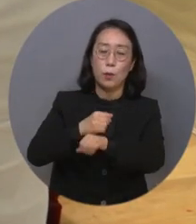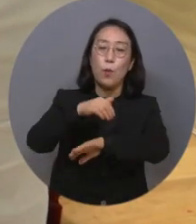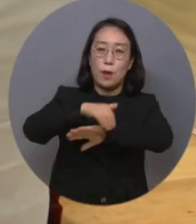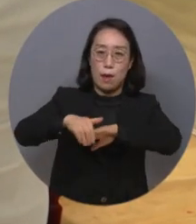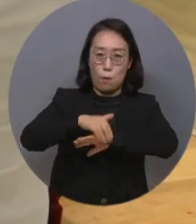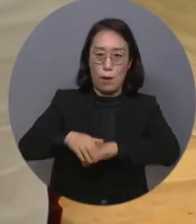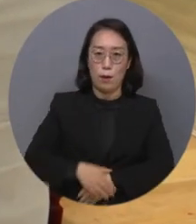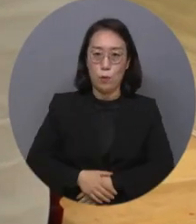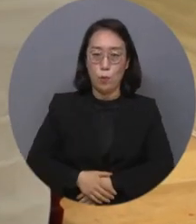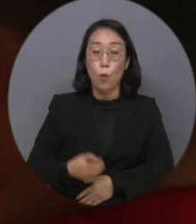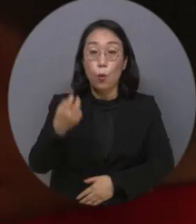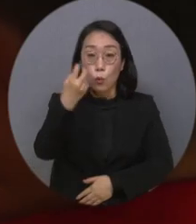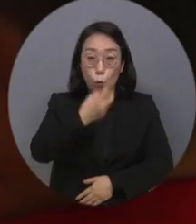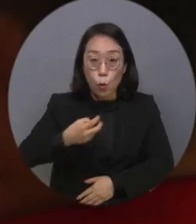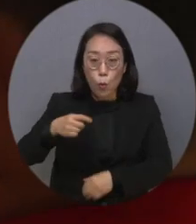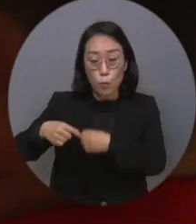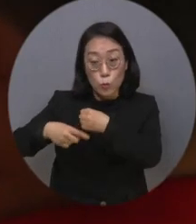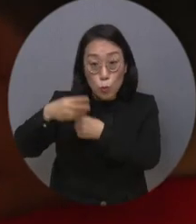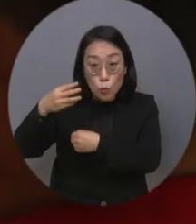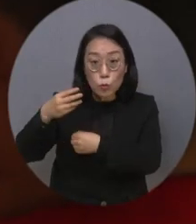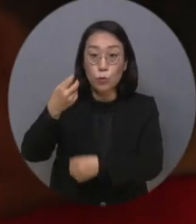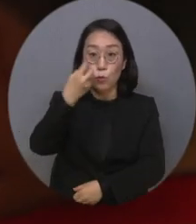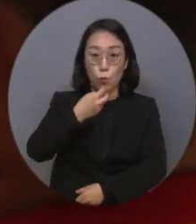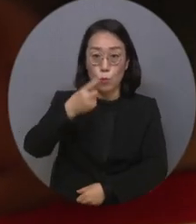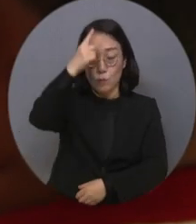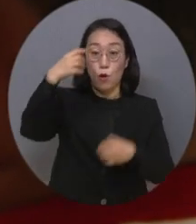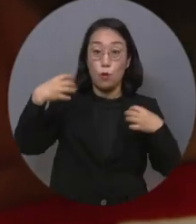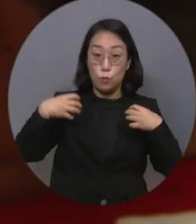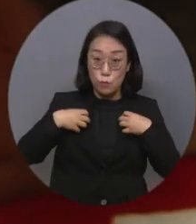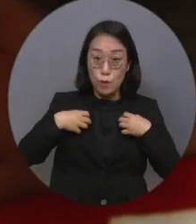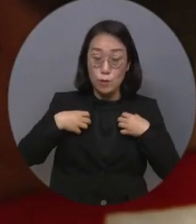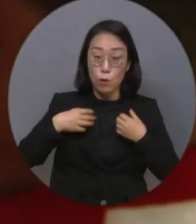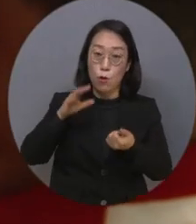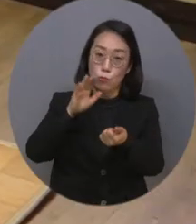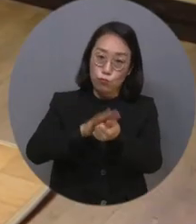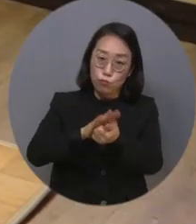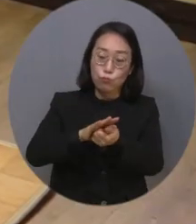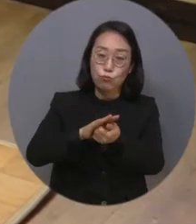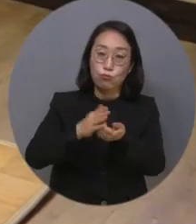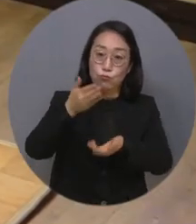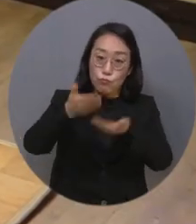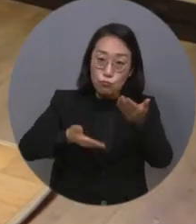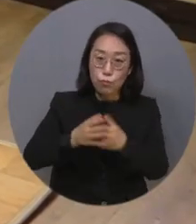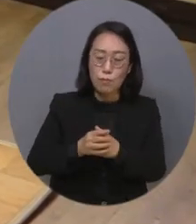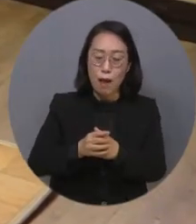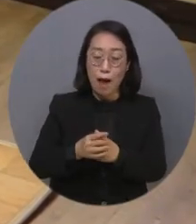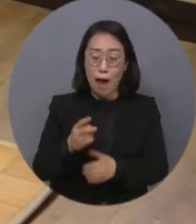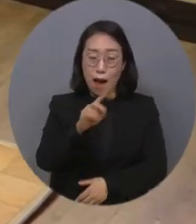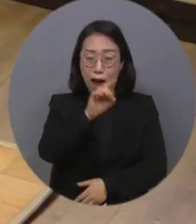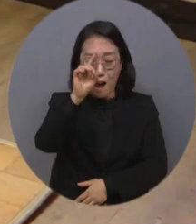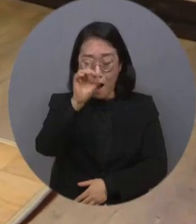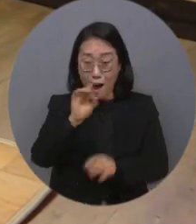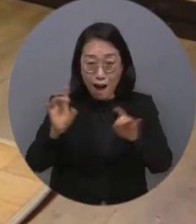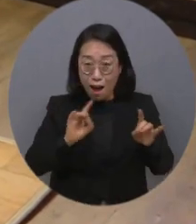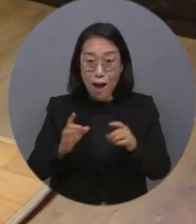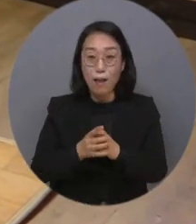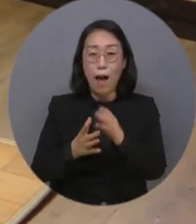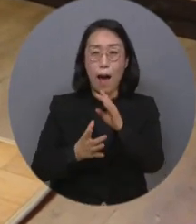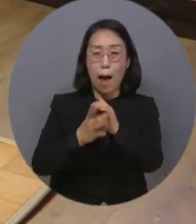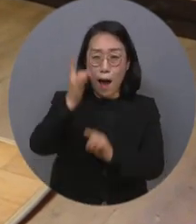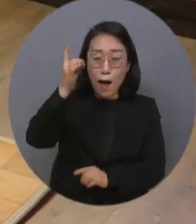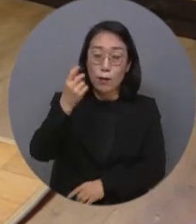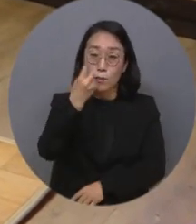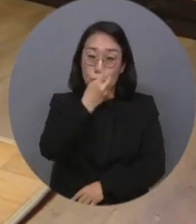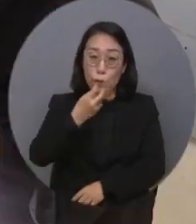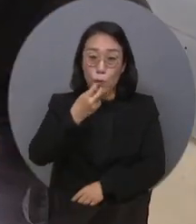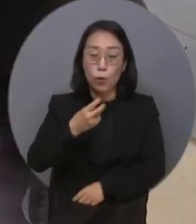함께 아이돌봄부터 초등 돌봄까지 정부에서 제공하는 돌봄 서비스를 한 곳에서 검색, 신청할 수 있도록